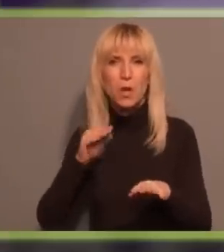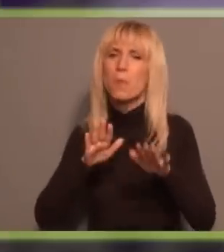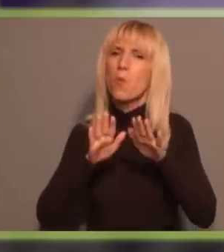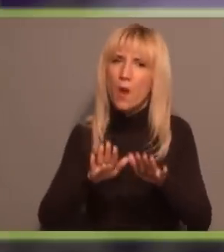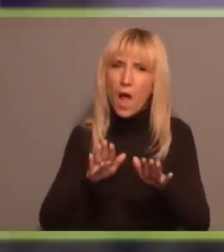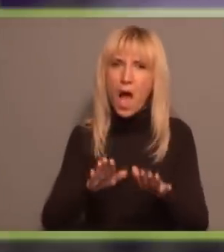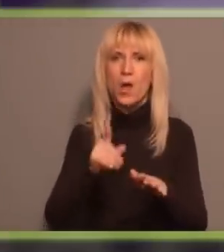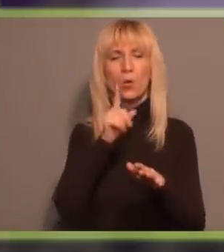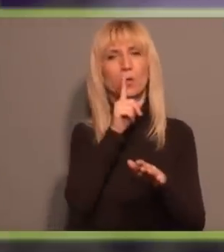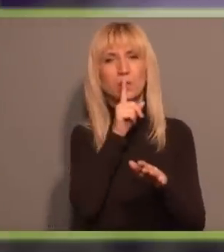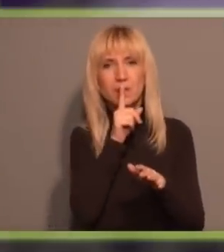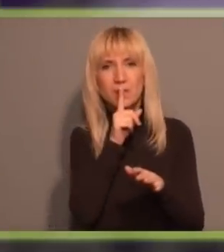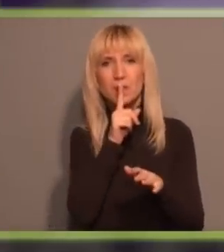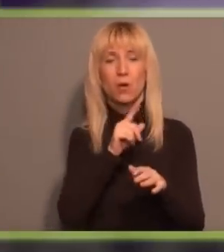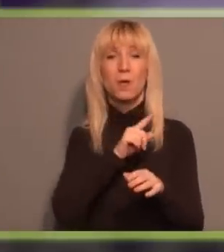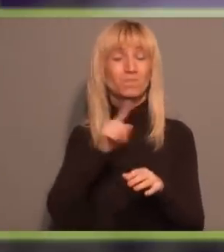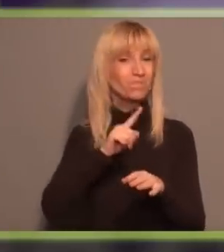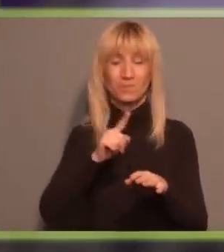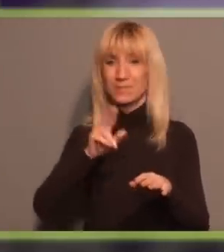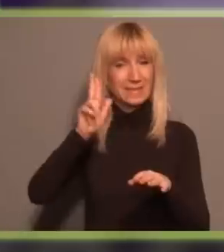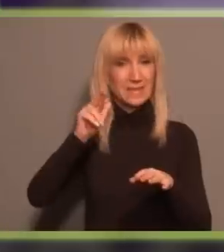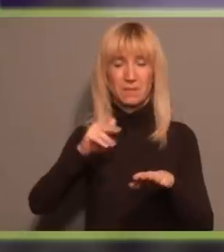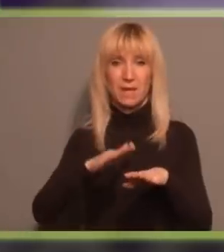bila tiha. I naravno